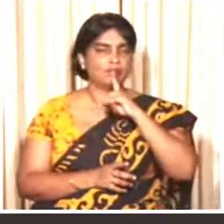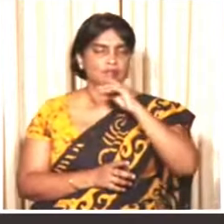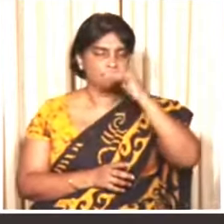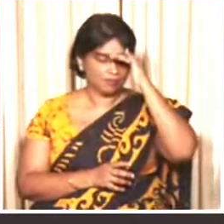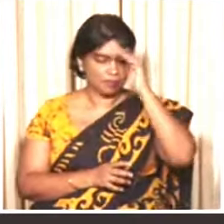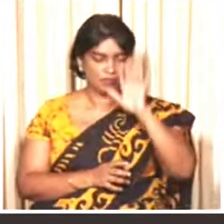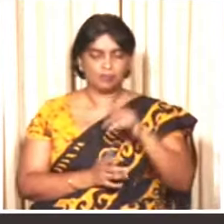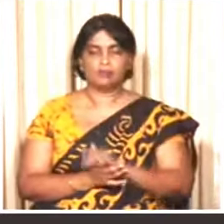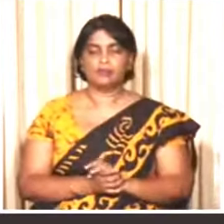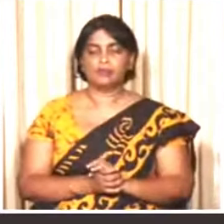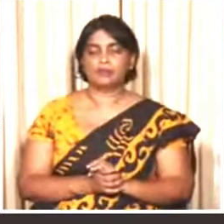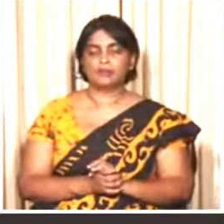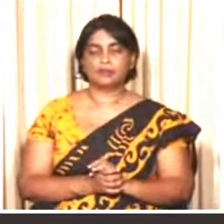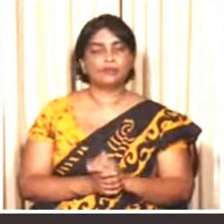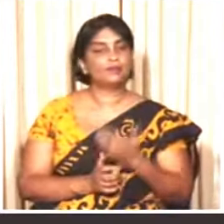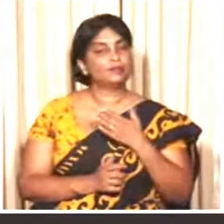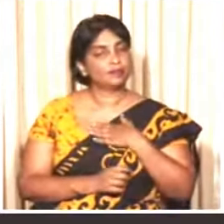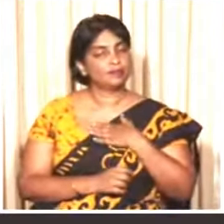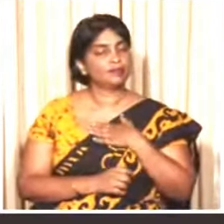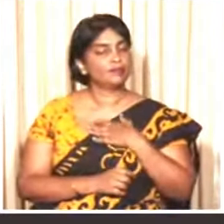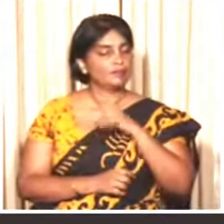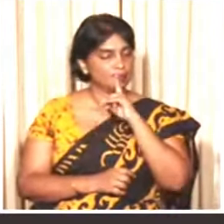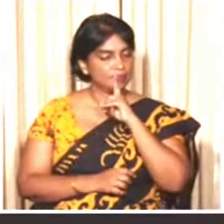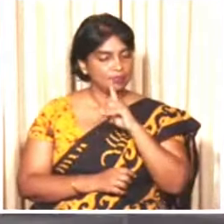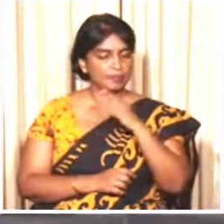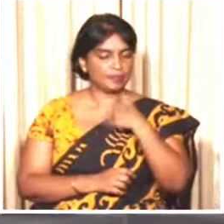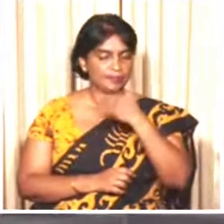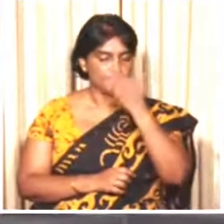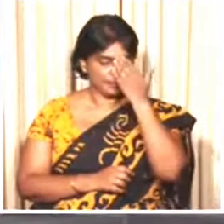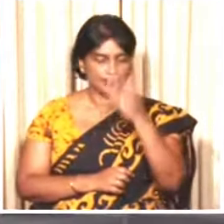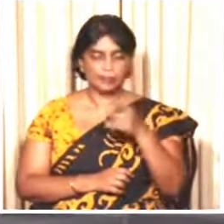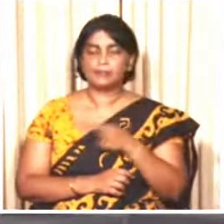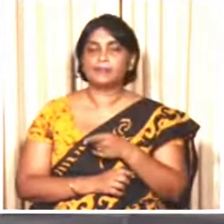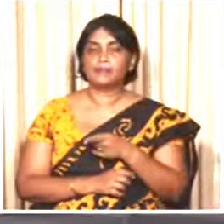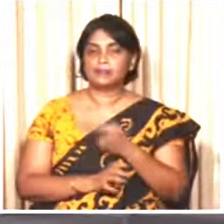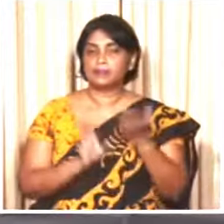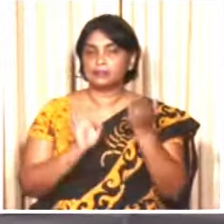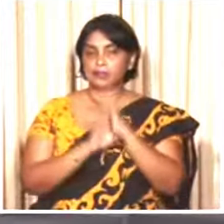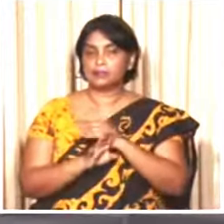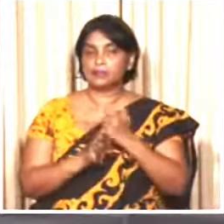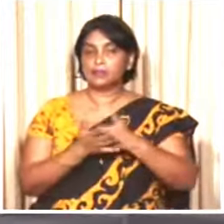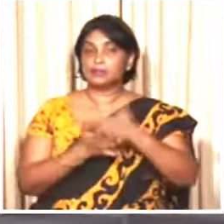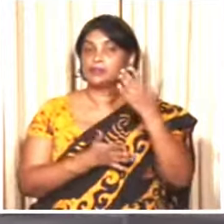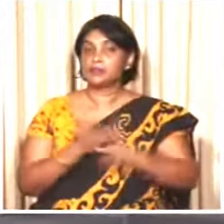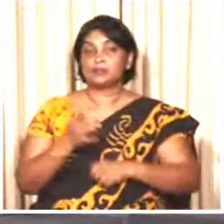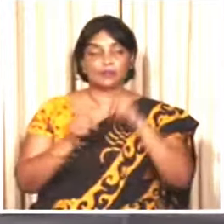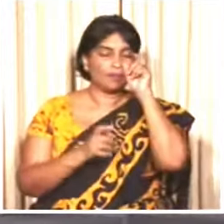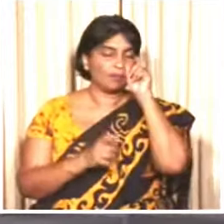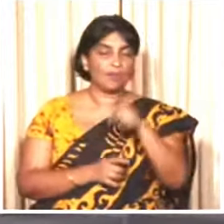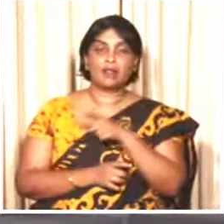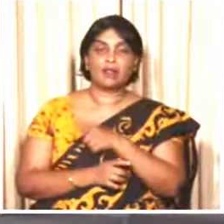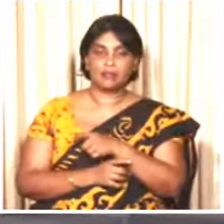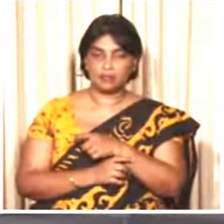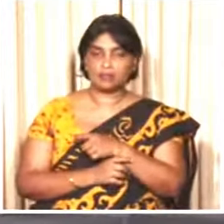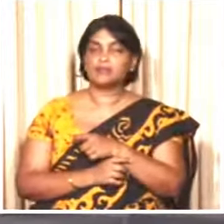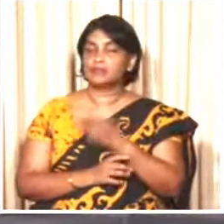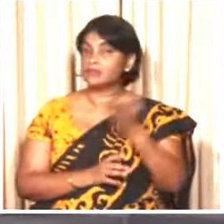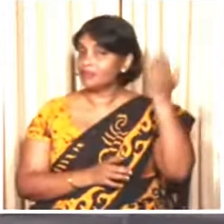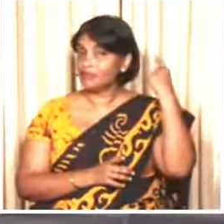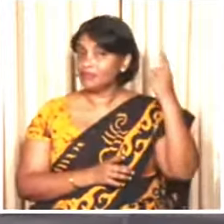කතානායකතුමනි මං ඉල්ලා සිටිනවා කරුණා කළා එදා හැන්සඩ් එක බලන්න.